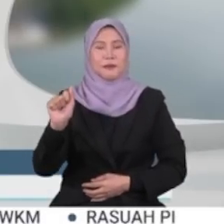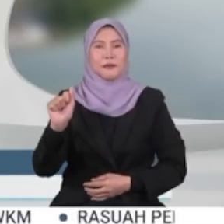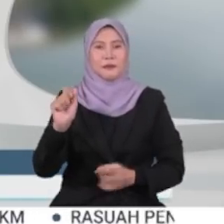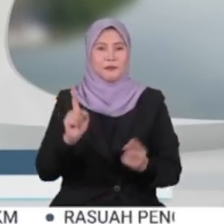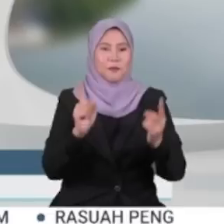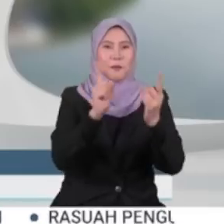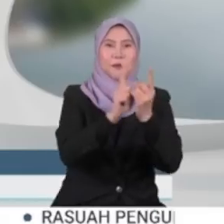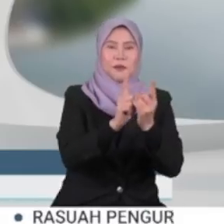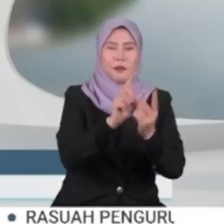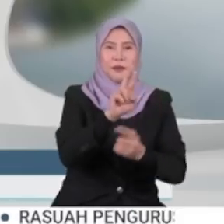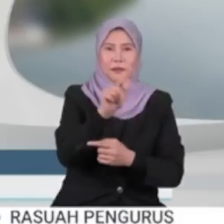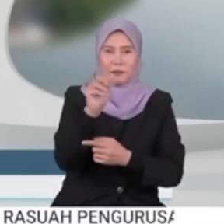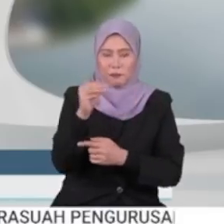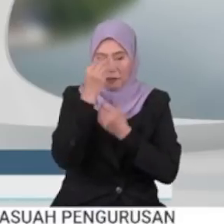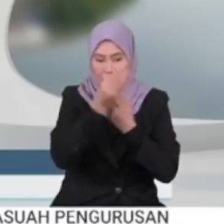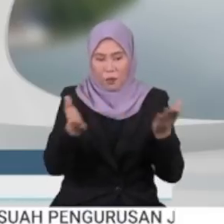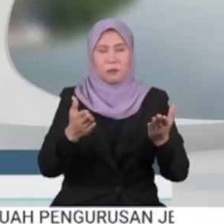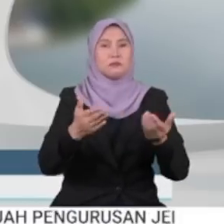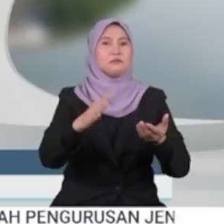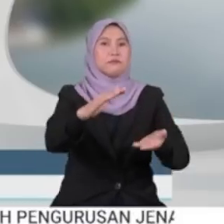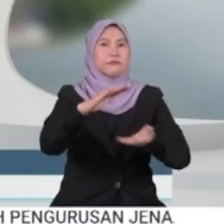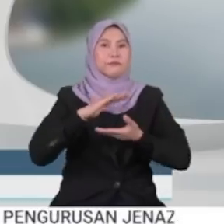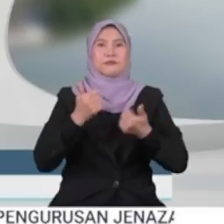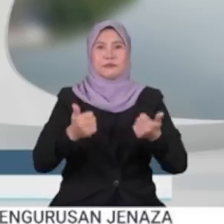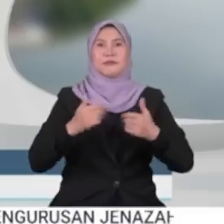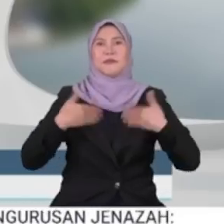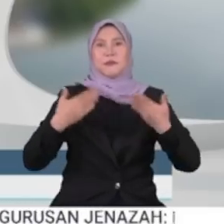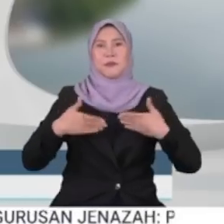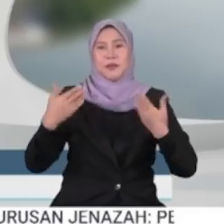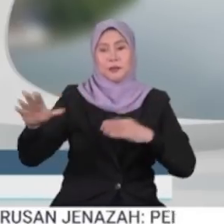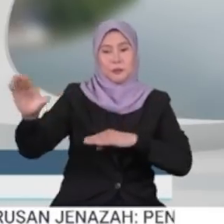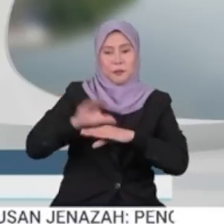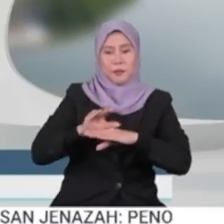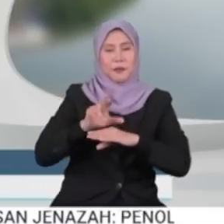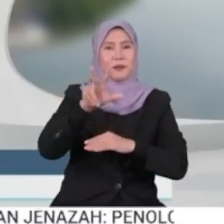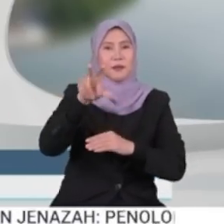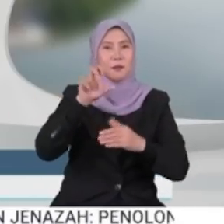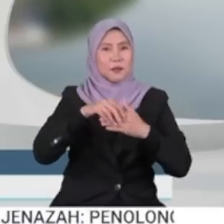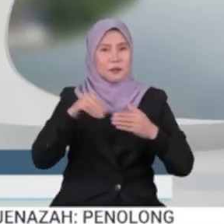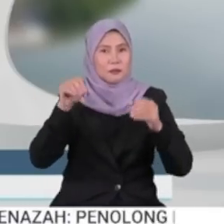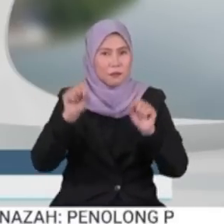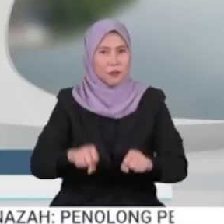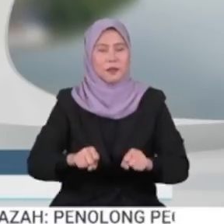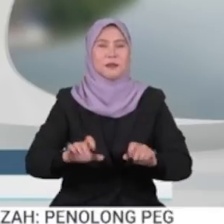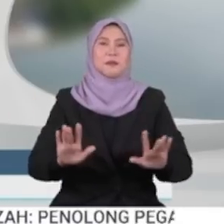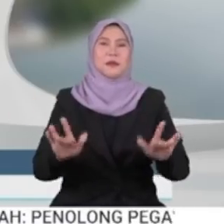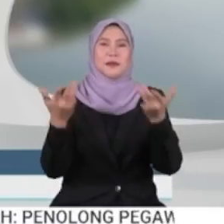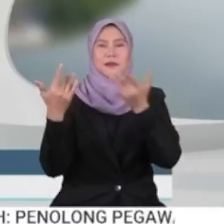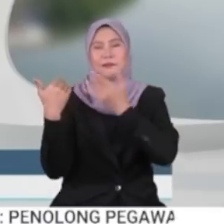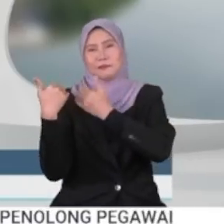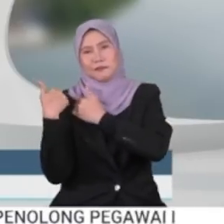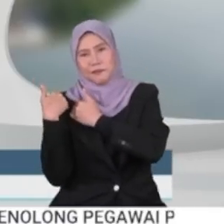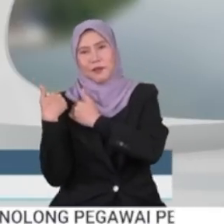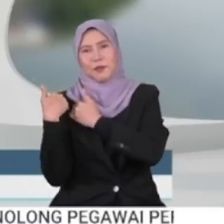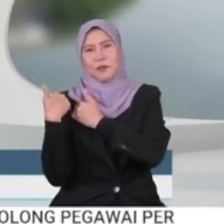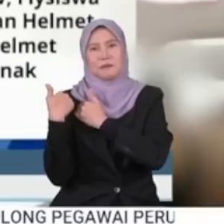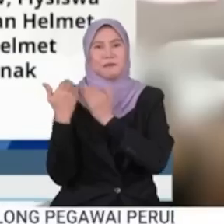RTM di ibu negeri nyata gembira kerana subsidi sebanyak RM300 itu mampu meringankan beban